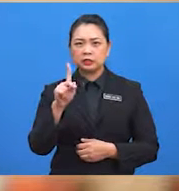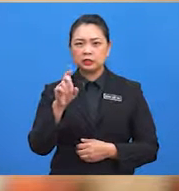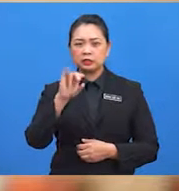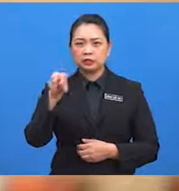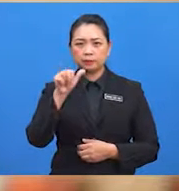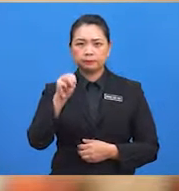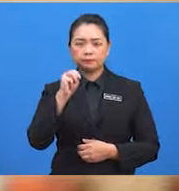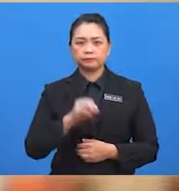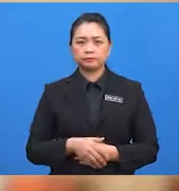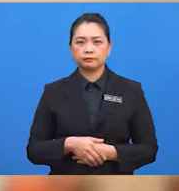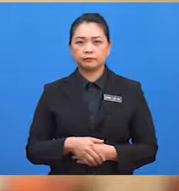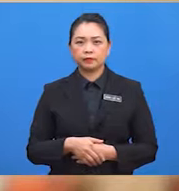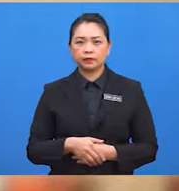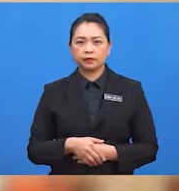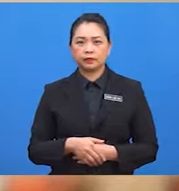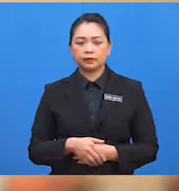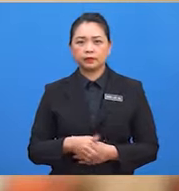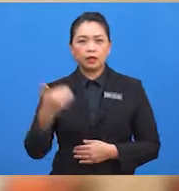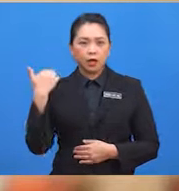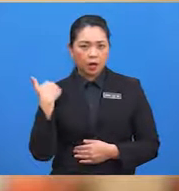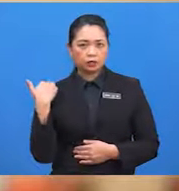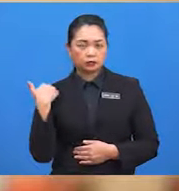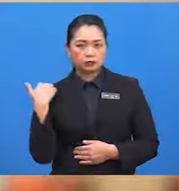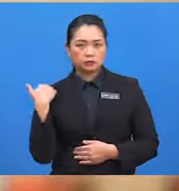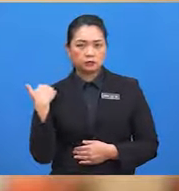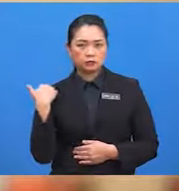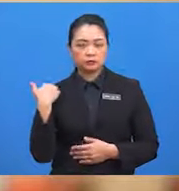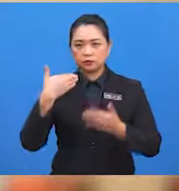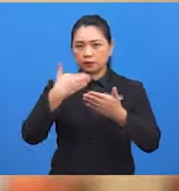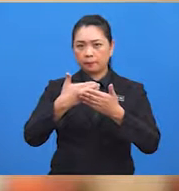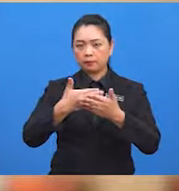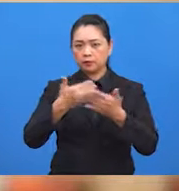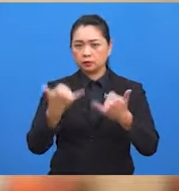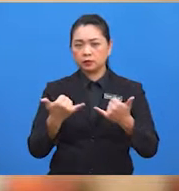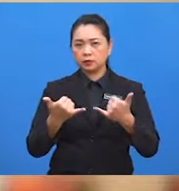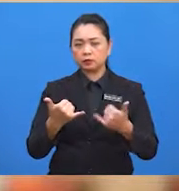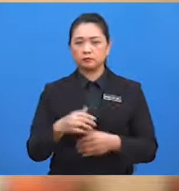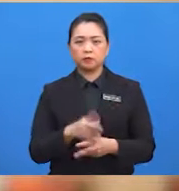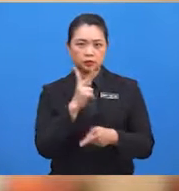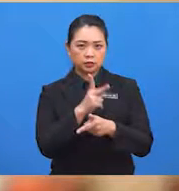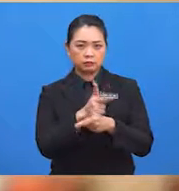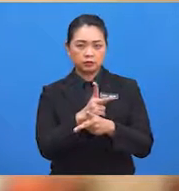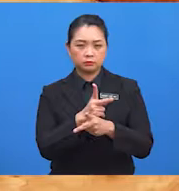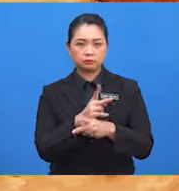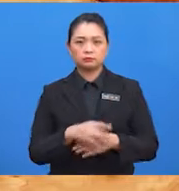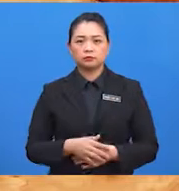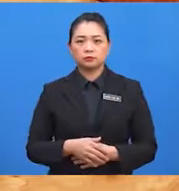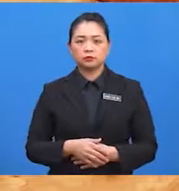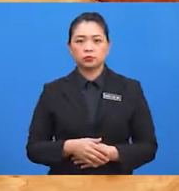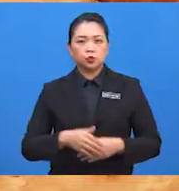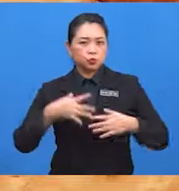Mumia Ramses II ini berada di Museum Kairo sampai sekarang. Ramses II sangat suka